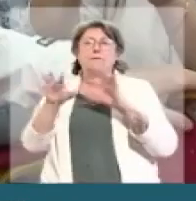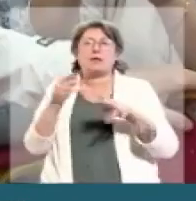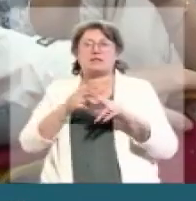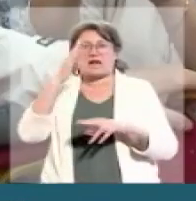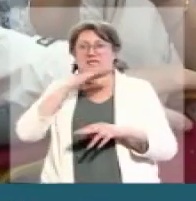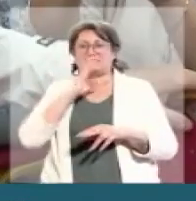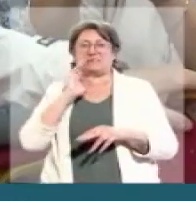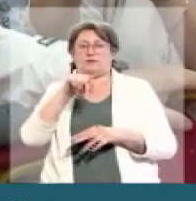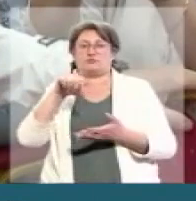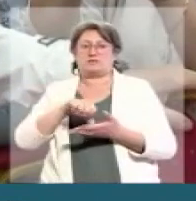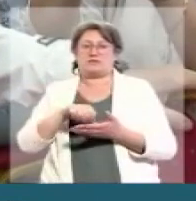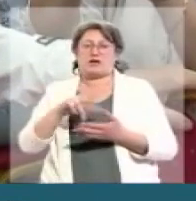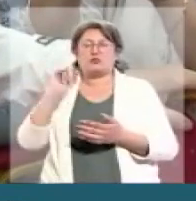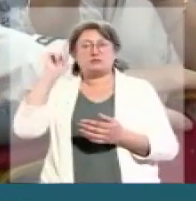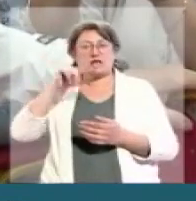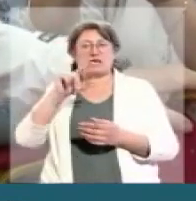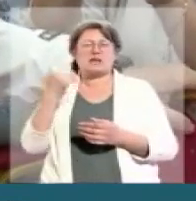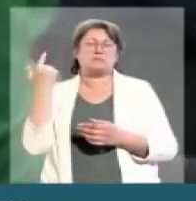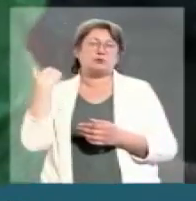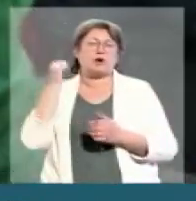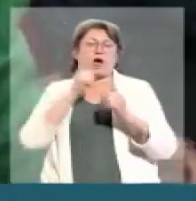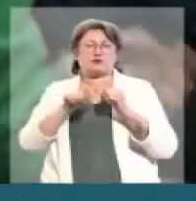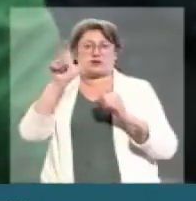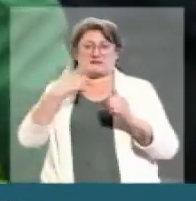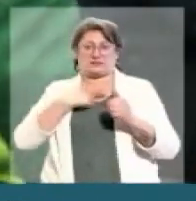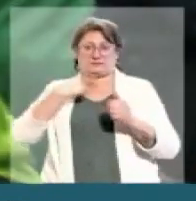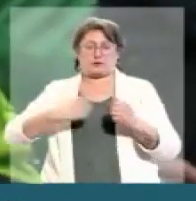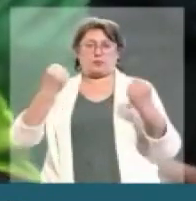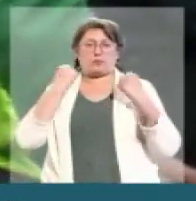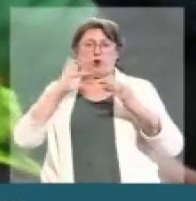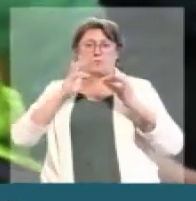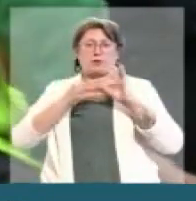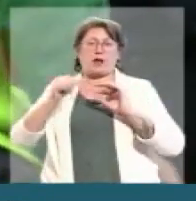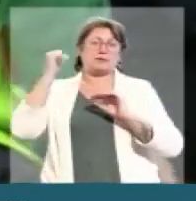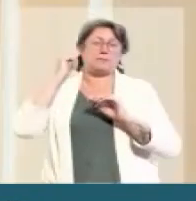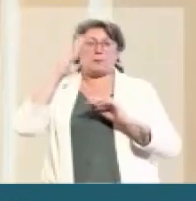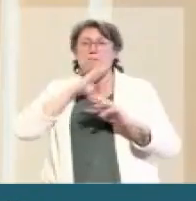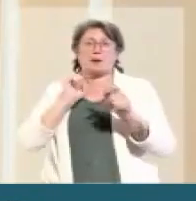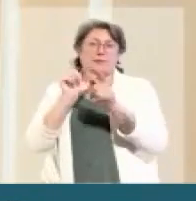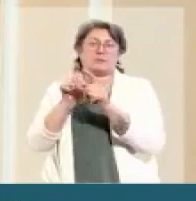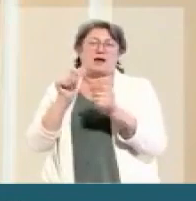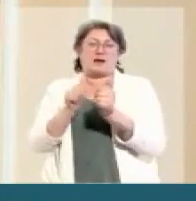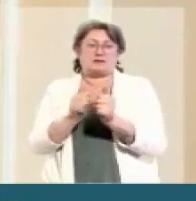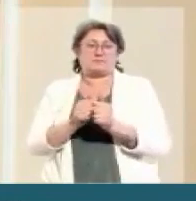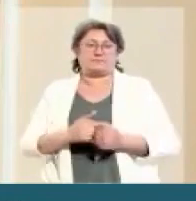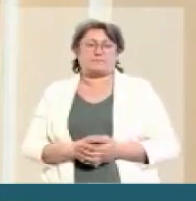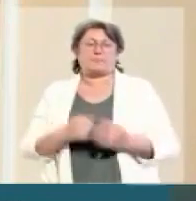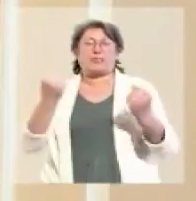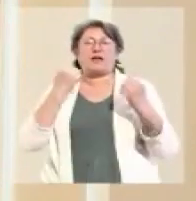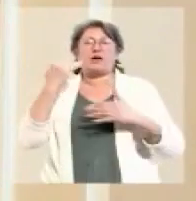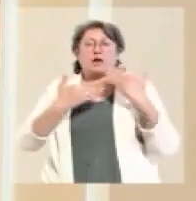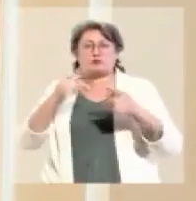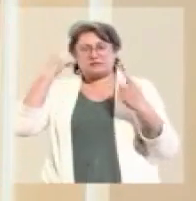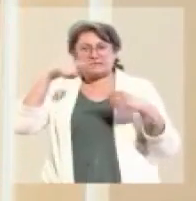стали родители участников. Ведь, как известно, за спиной каждого олимпийца стоят его мама и папа. В карьере уже